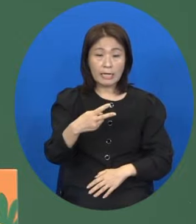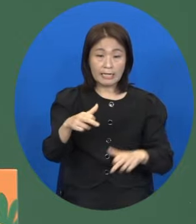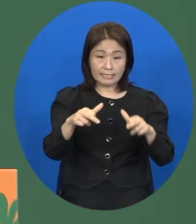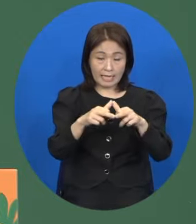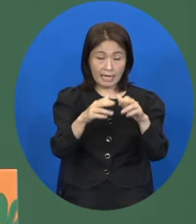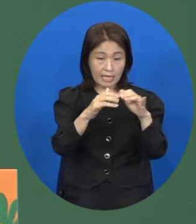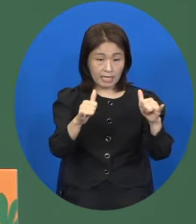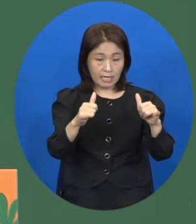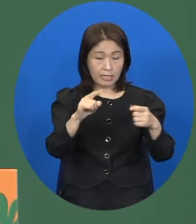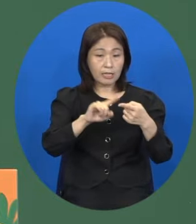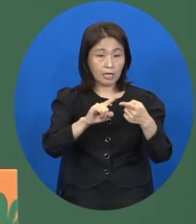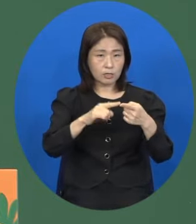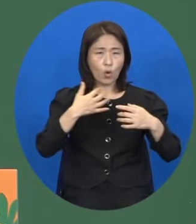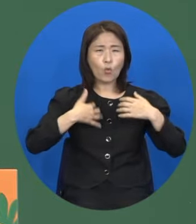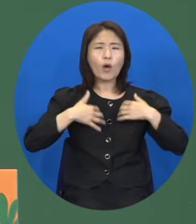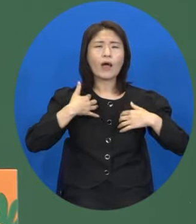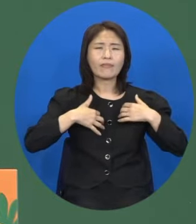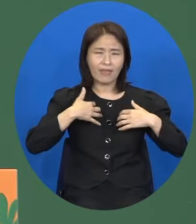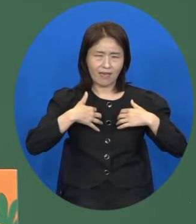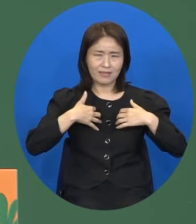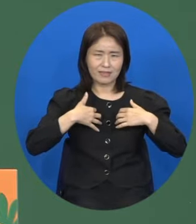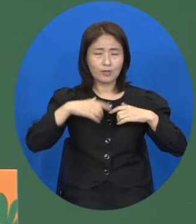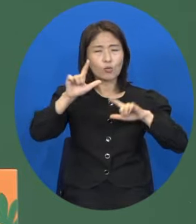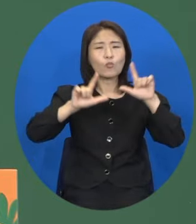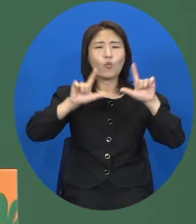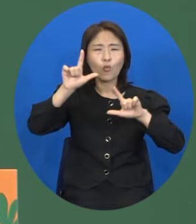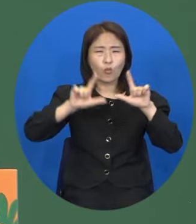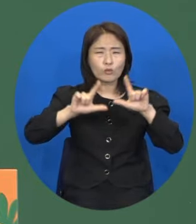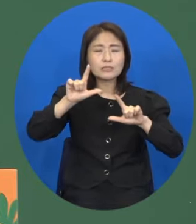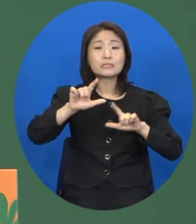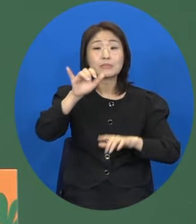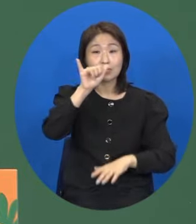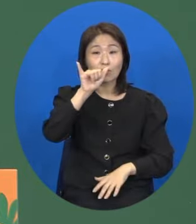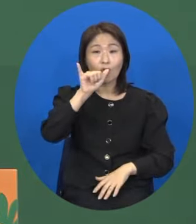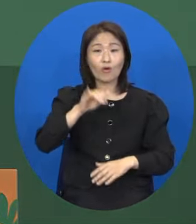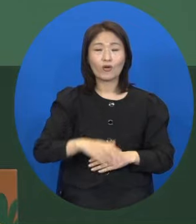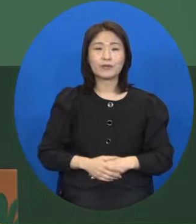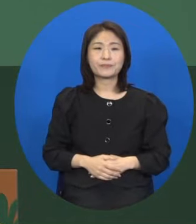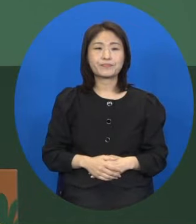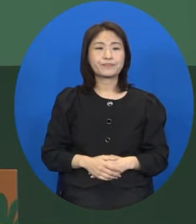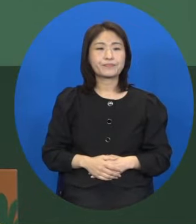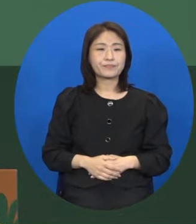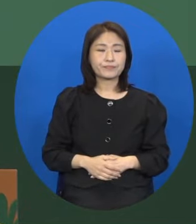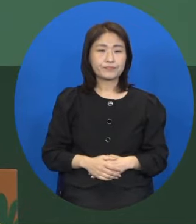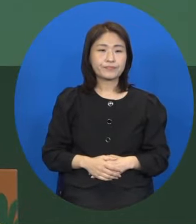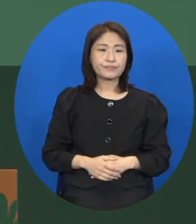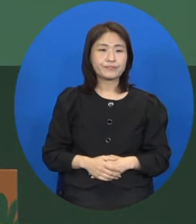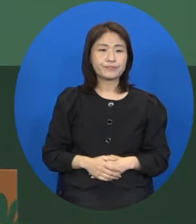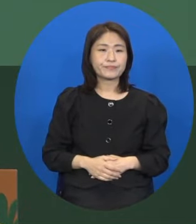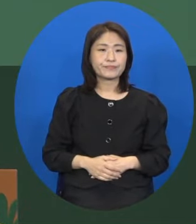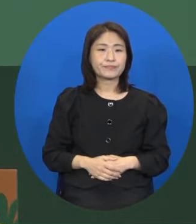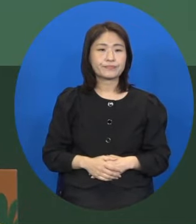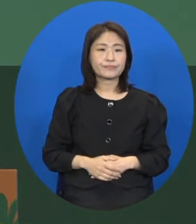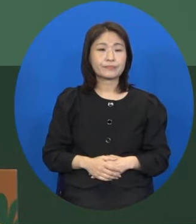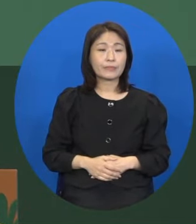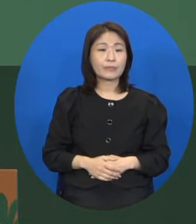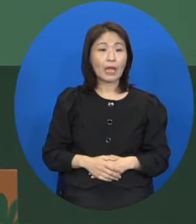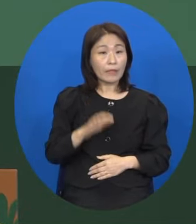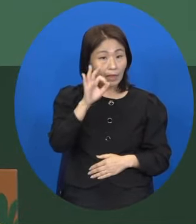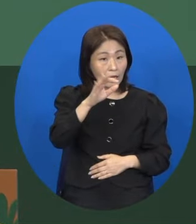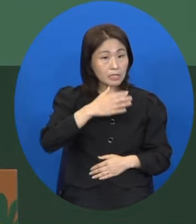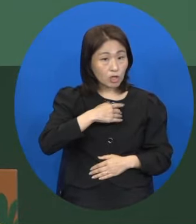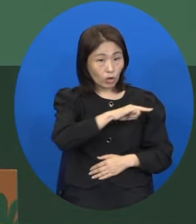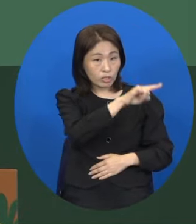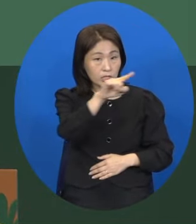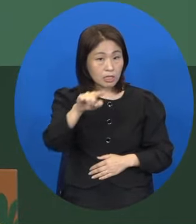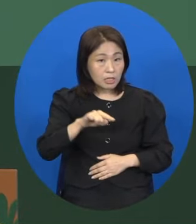긍정하는 내용도 참으로 많이 있습니다. 예레미야 31장 8절은 이렇게 기록합니다. 보라, 나는